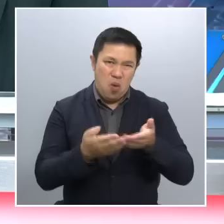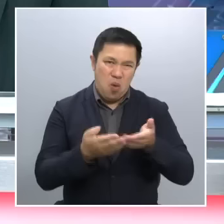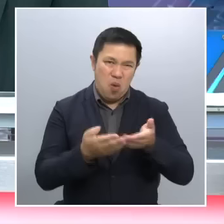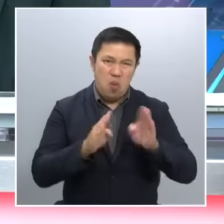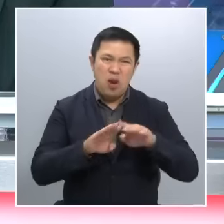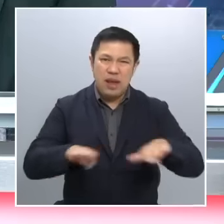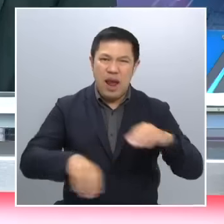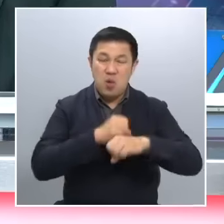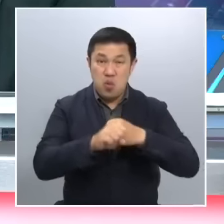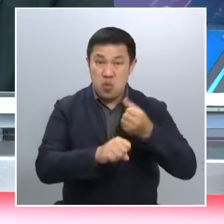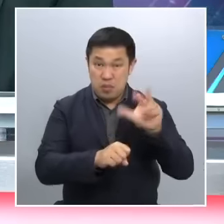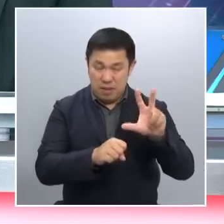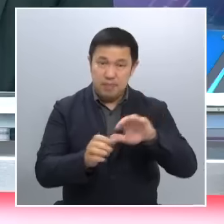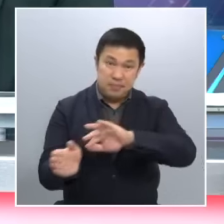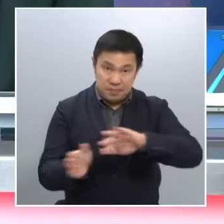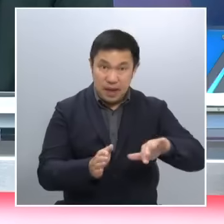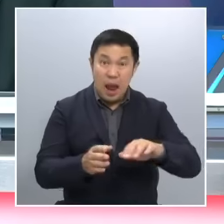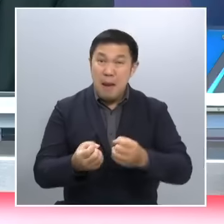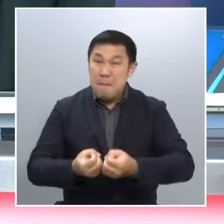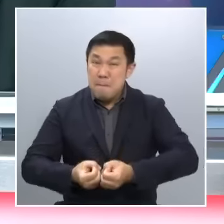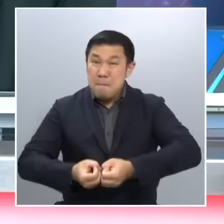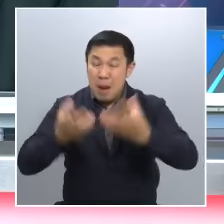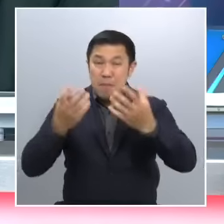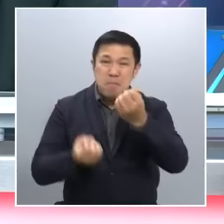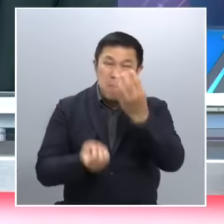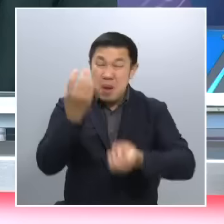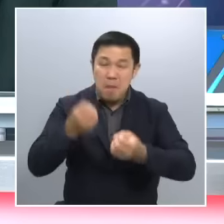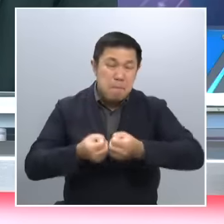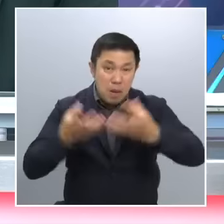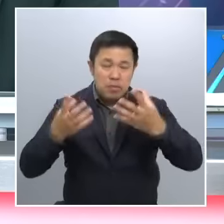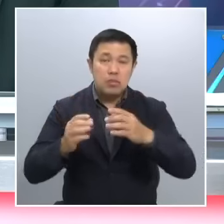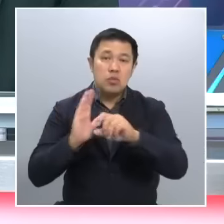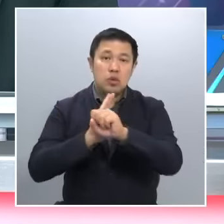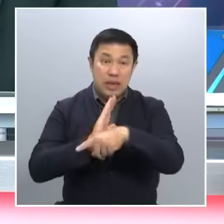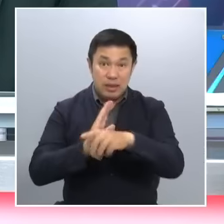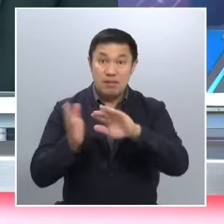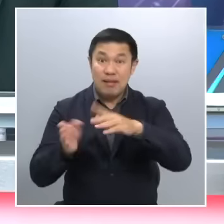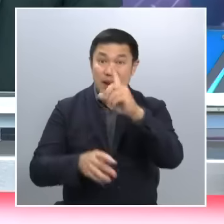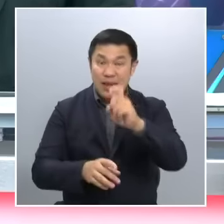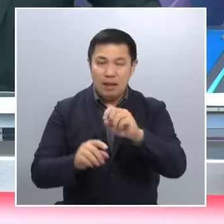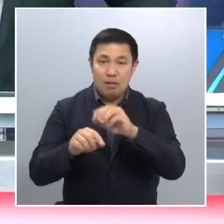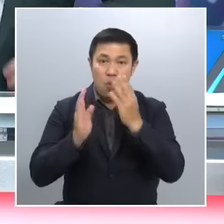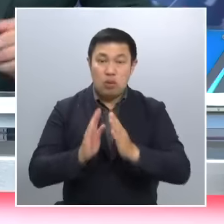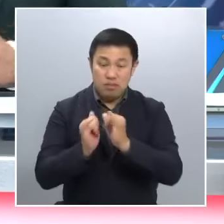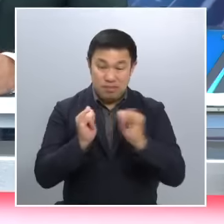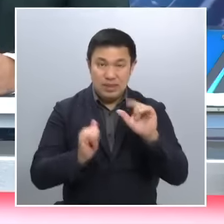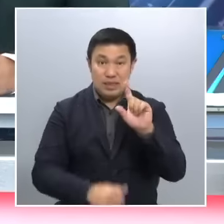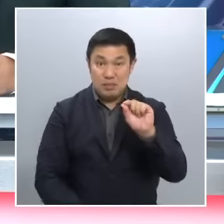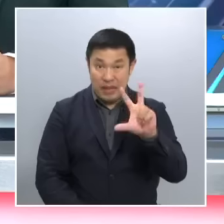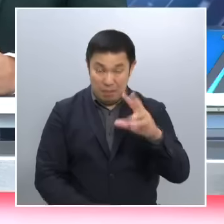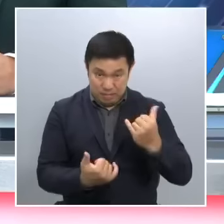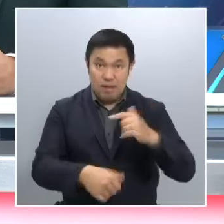ไปตามต่อเหตุพลุระเบิดที่สุพรรณบุรีค่ะแล้วมีผู้เสียชีวิต23คนเช้านี้ในพื้นที่เกิดเหตุก็ยังมีการกันพื้น